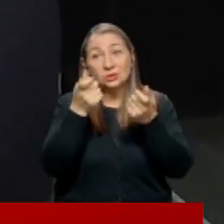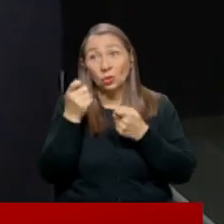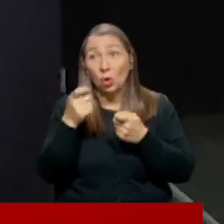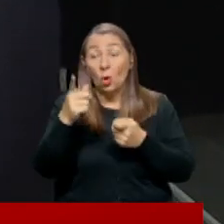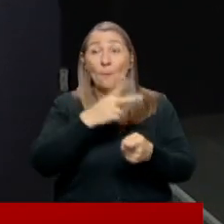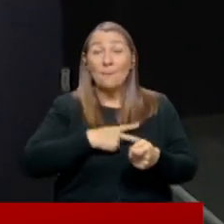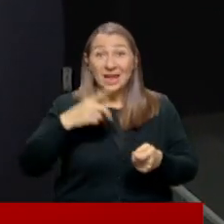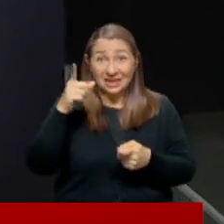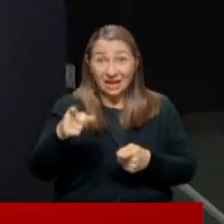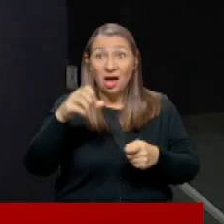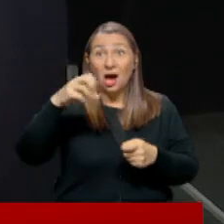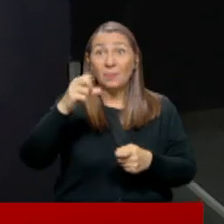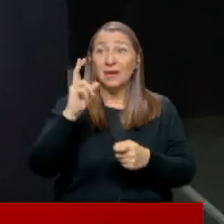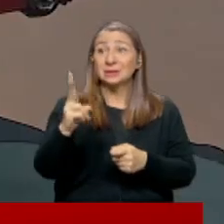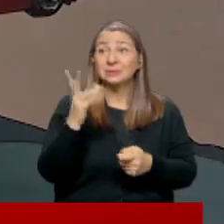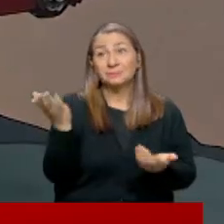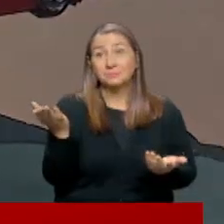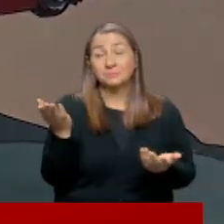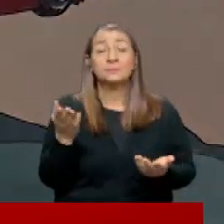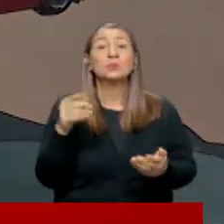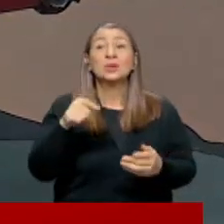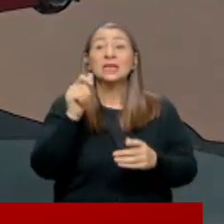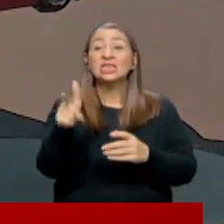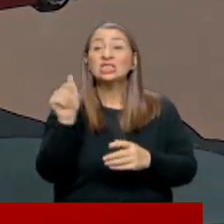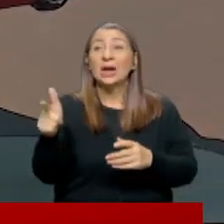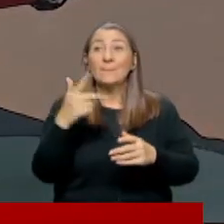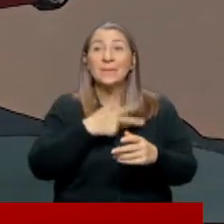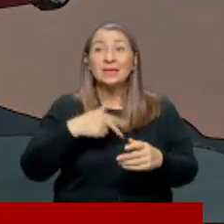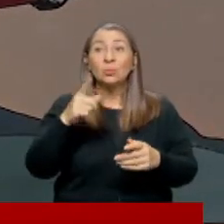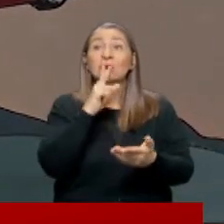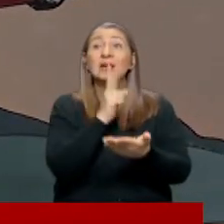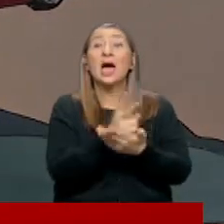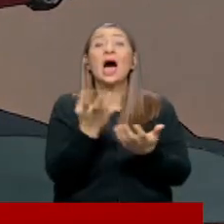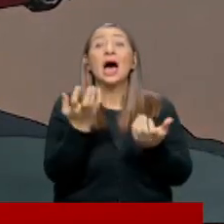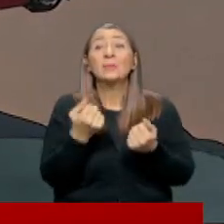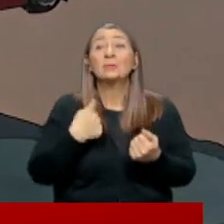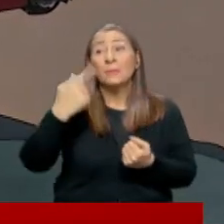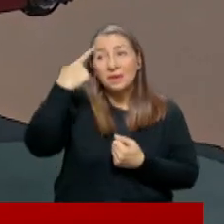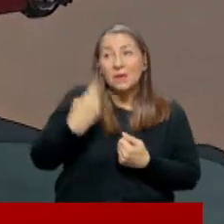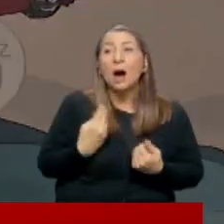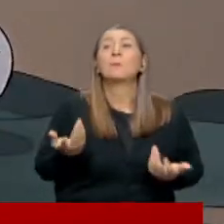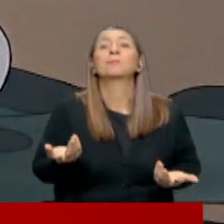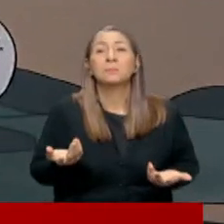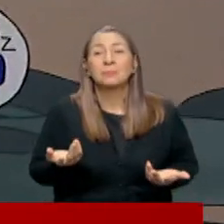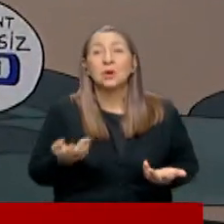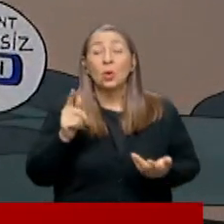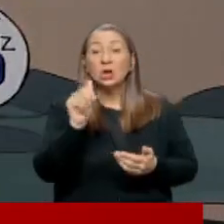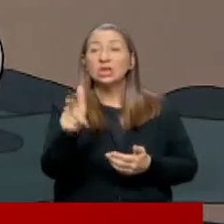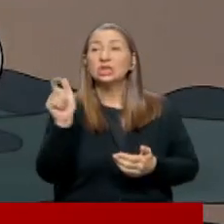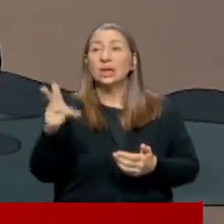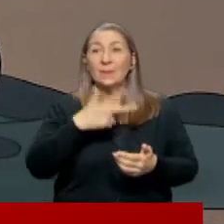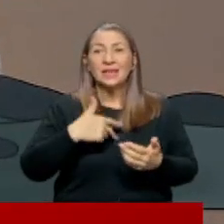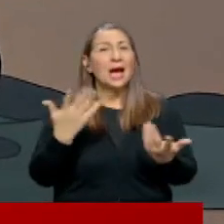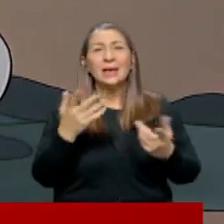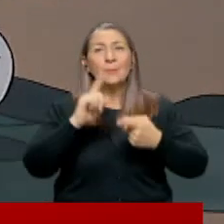o belediyelerin AK Partili olmasına Şu an hala ilçe belediyelerinin bu kararların alıp da bize ulaşılmayanlar var o ilçe